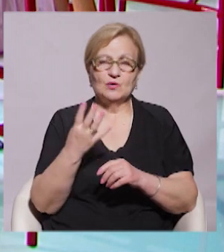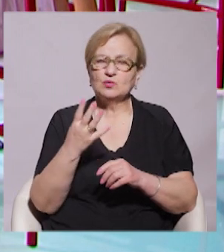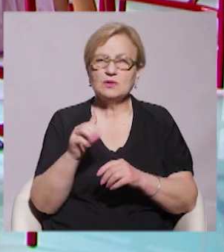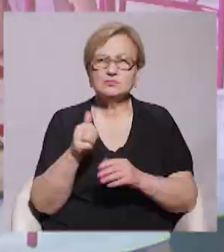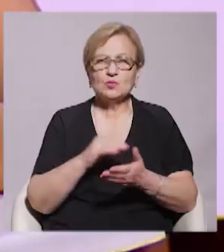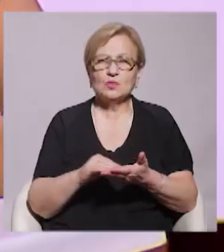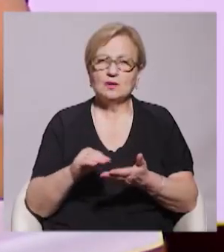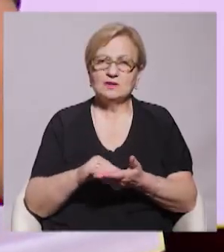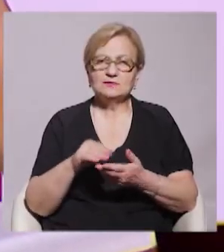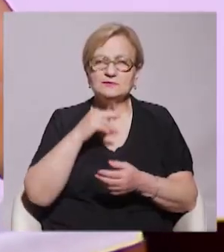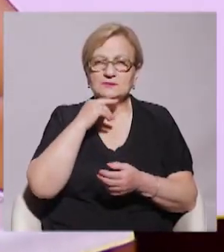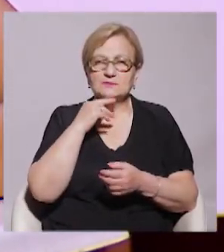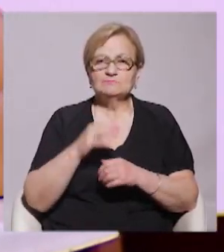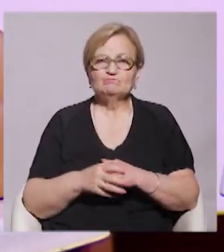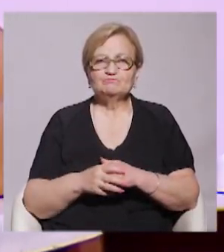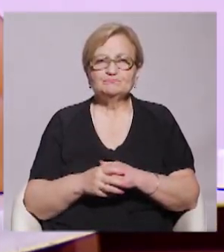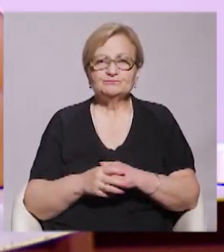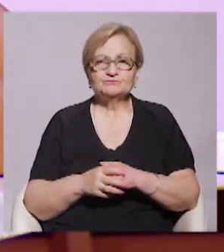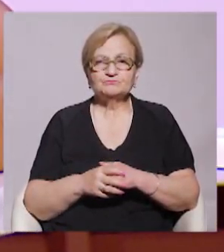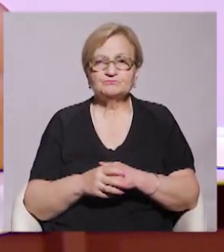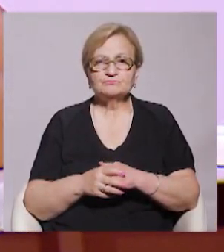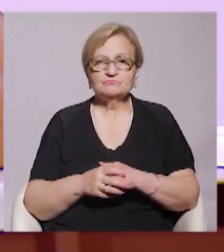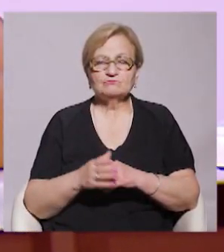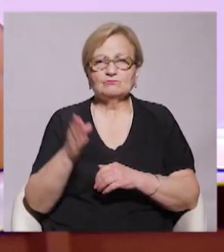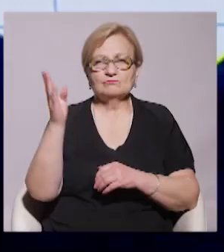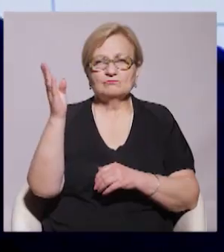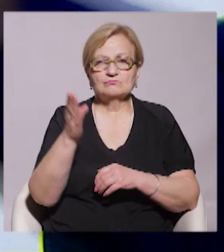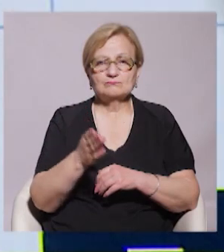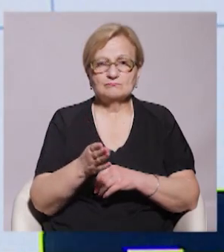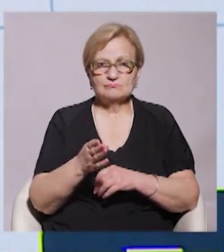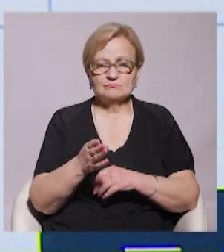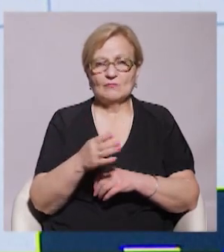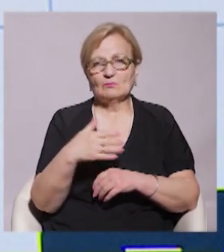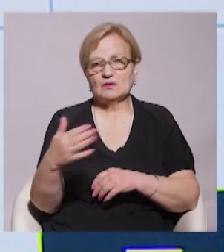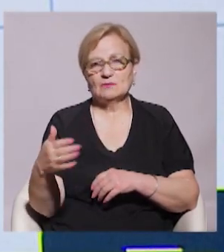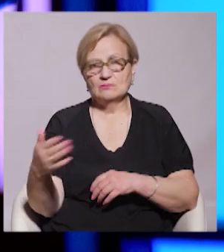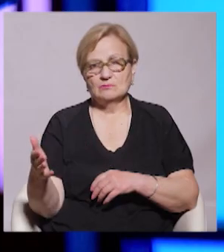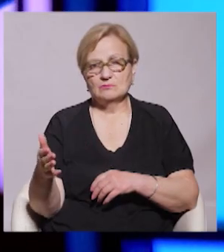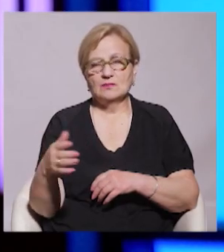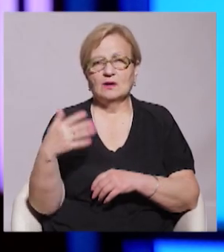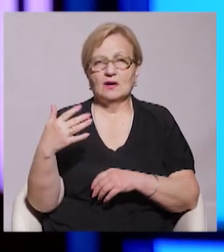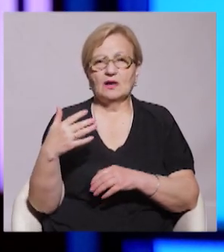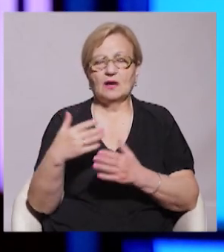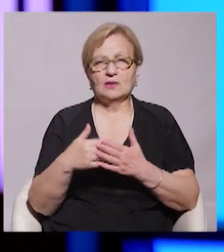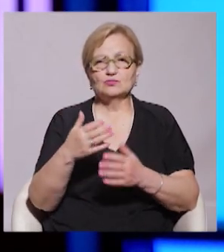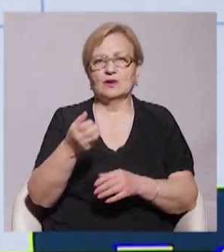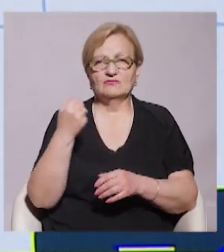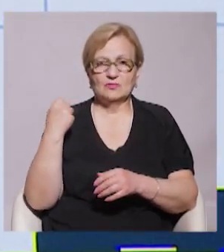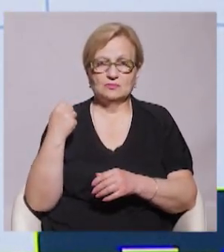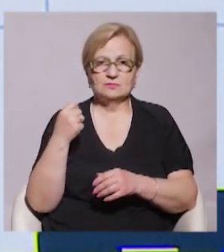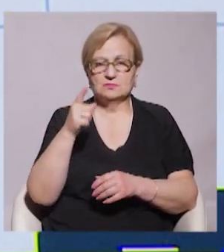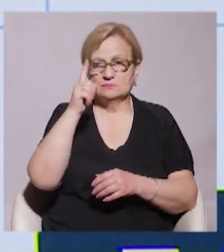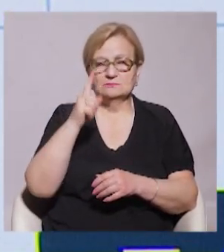როგორ წერთ? ყურადღებით. დახრილი ხაზი და მერე მარჯვნივ ხელს ვიღებ